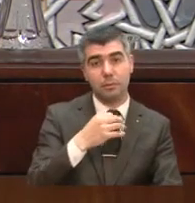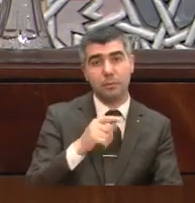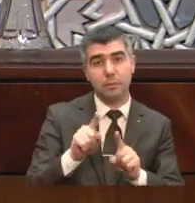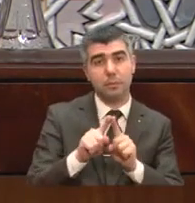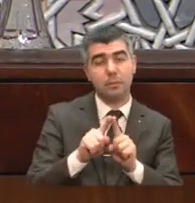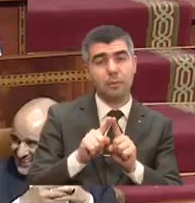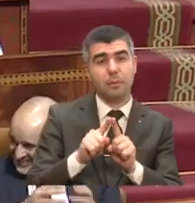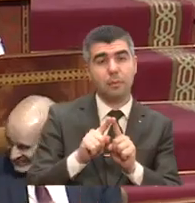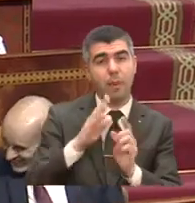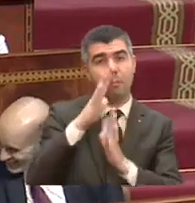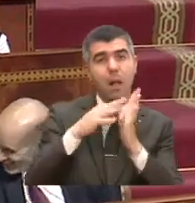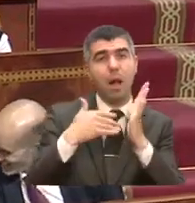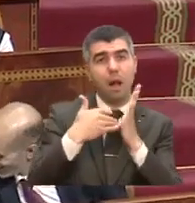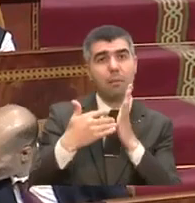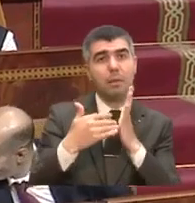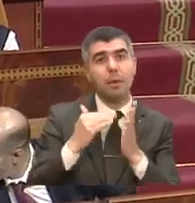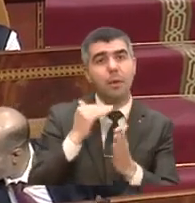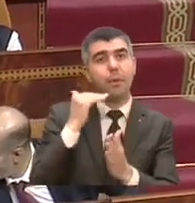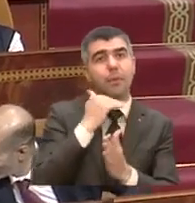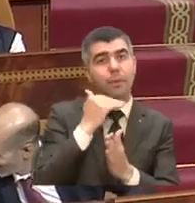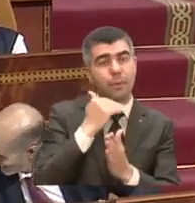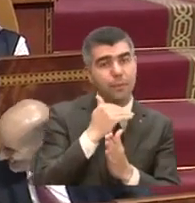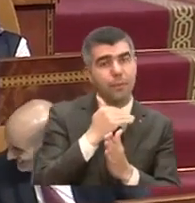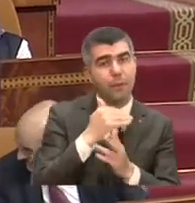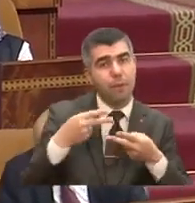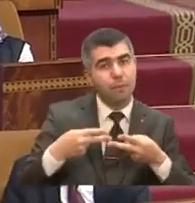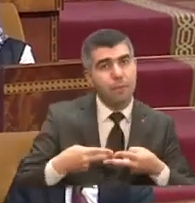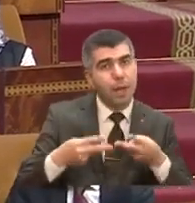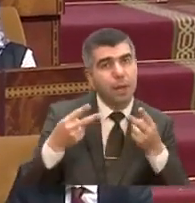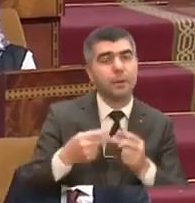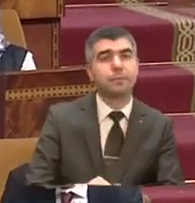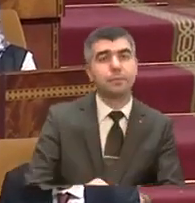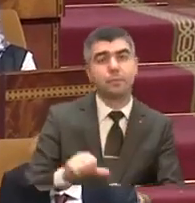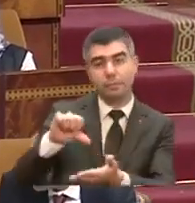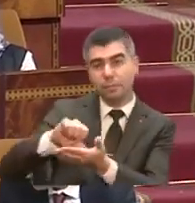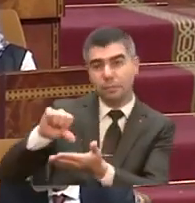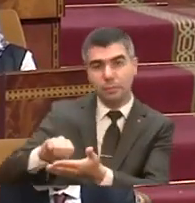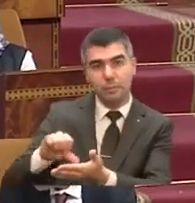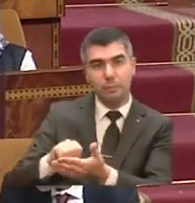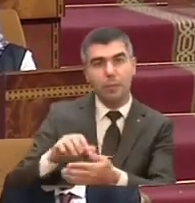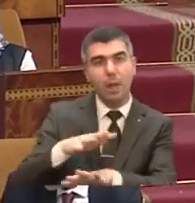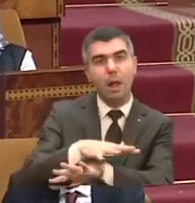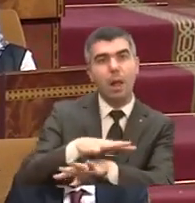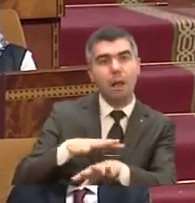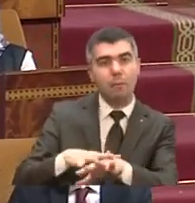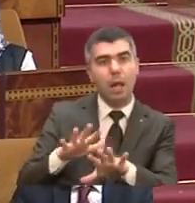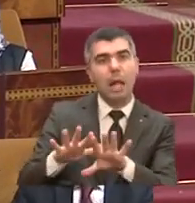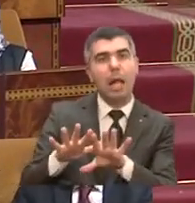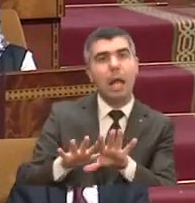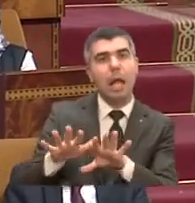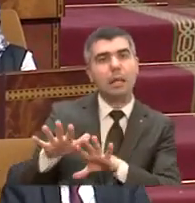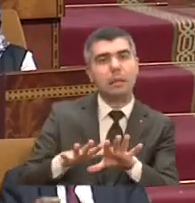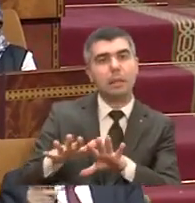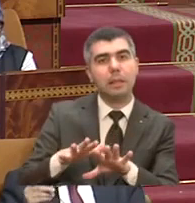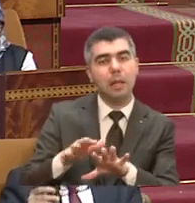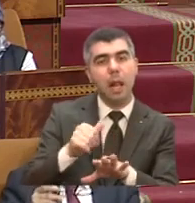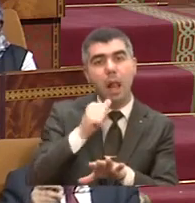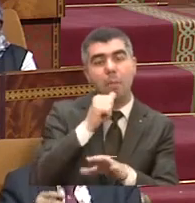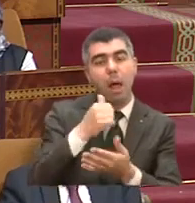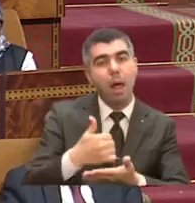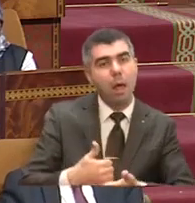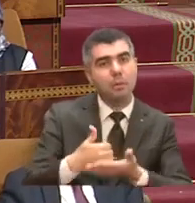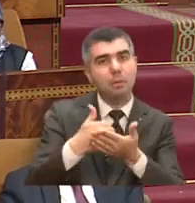ببرنامج استعجالي فيما يخص تزويد مناطق عمالة قدير داوتلان وجماعات ترابية بالماء السهل للشرب، نظرا